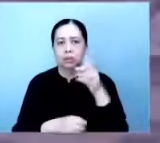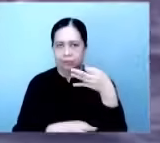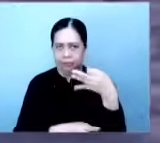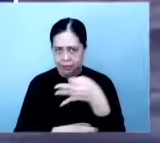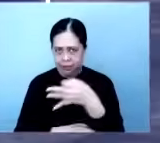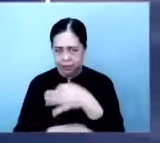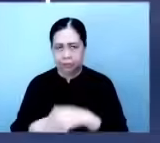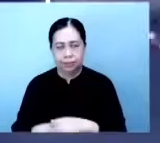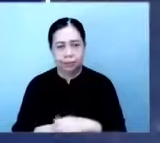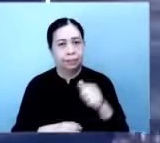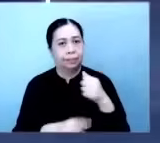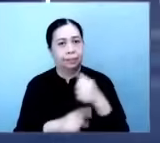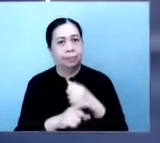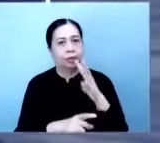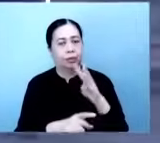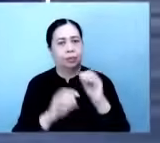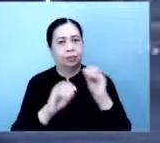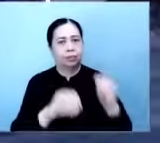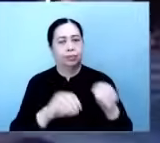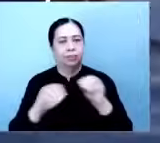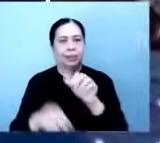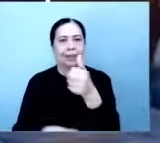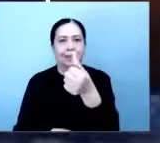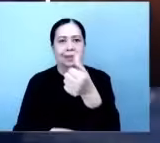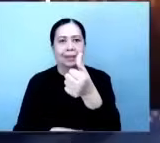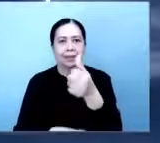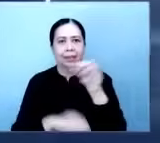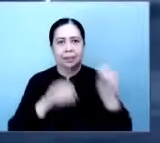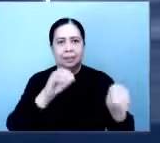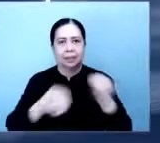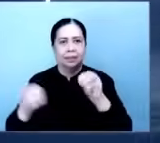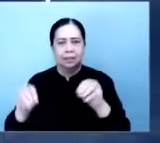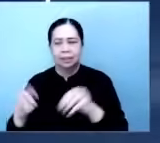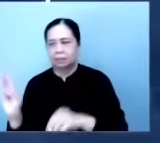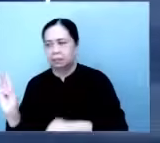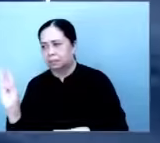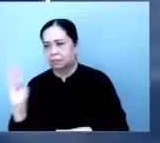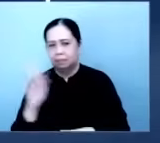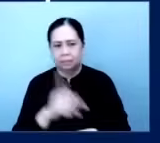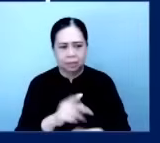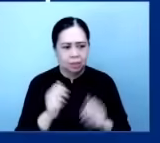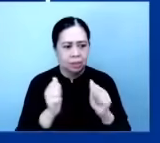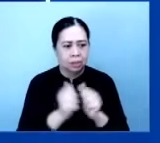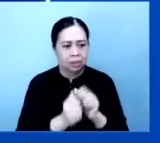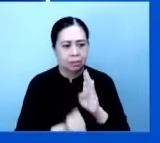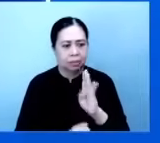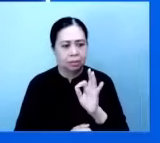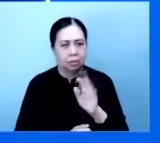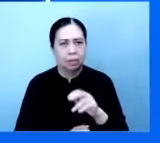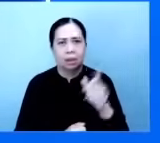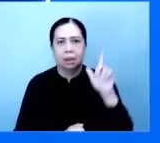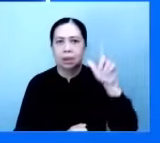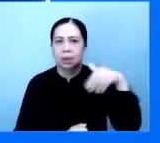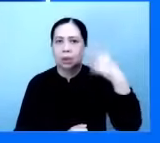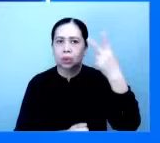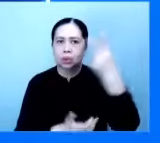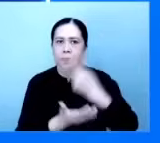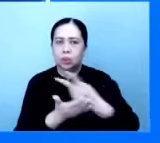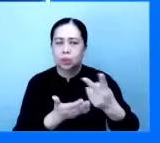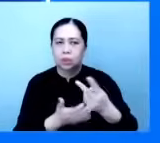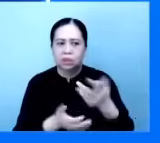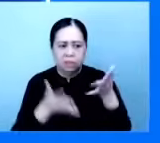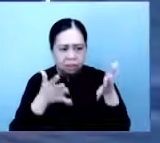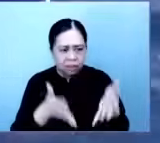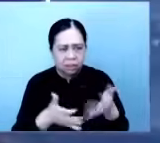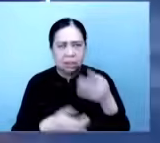April 4, nang ilatag nilang 10 payaw. Pero nang balikan namin ito kasama ang BIFAR, makalipas ang 2 linggo, 6 na payaw na